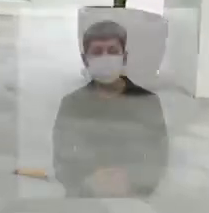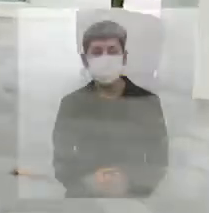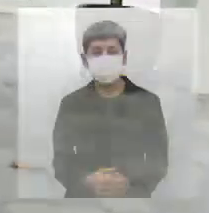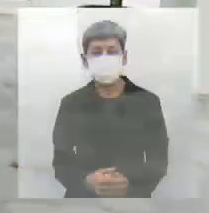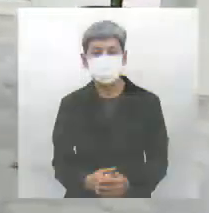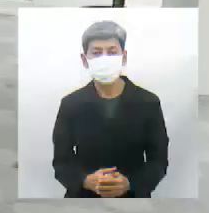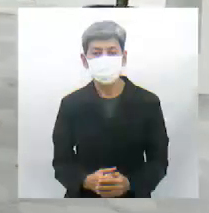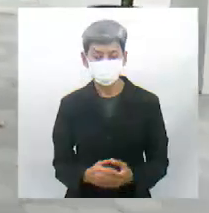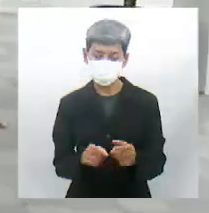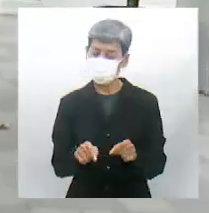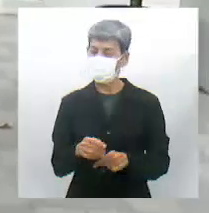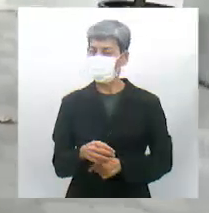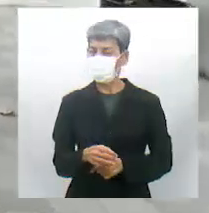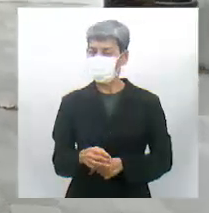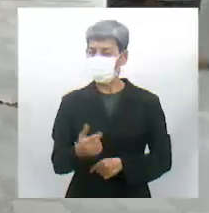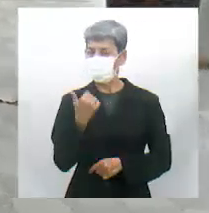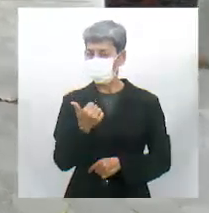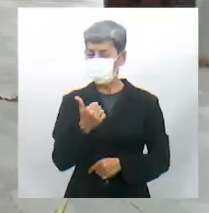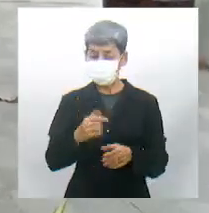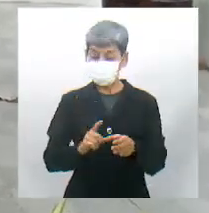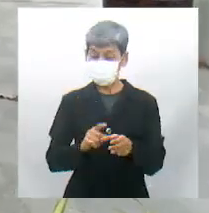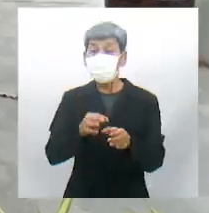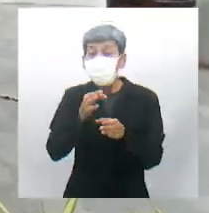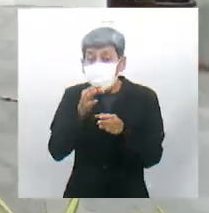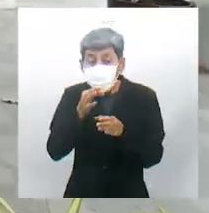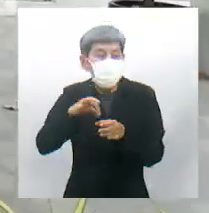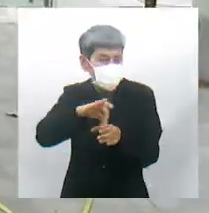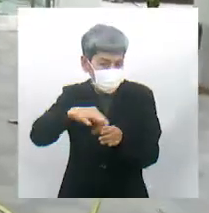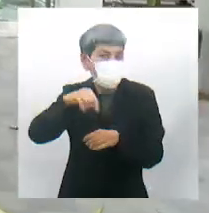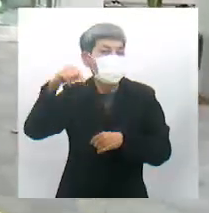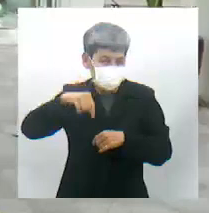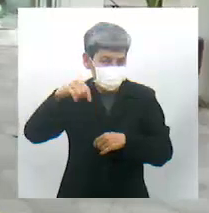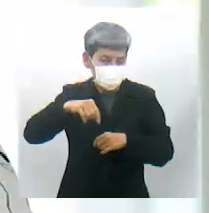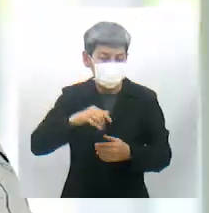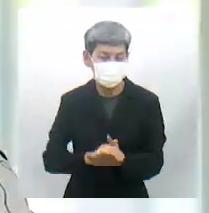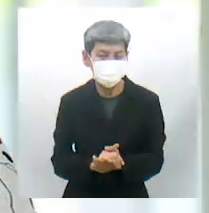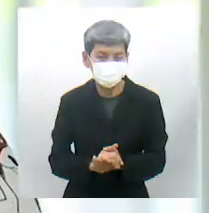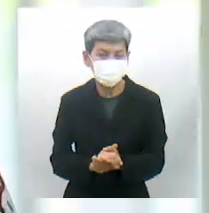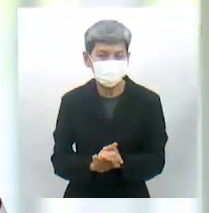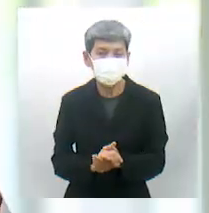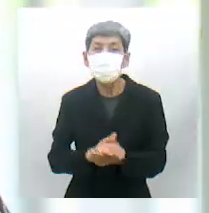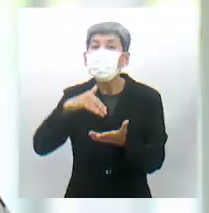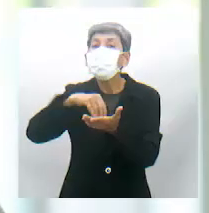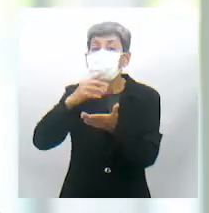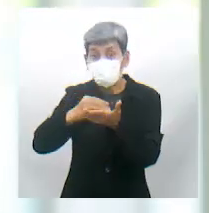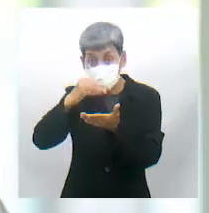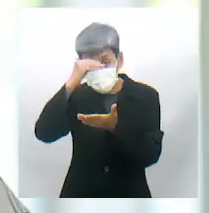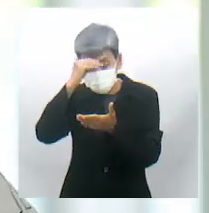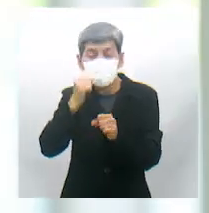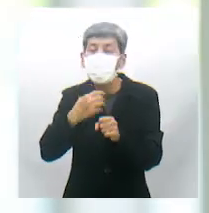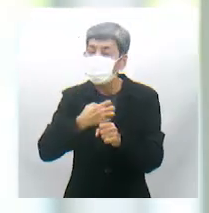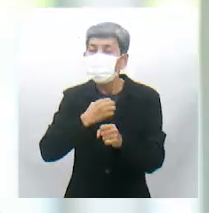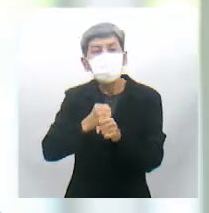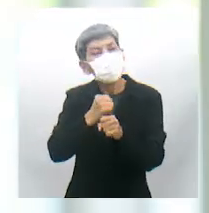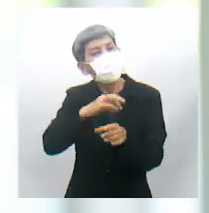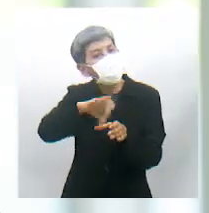น่าทานมากเลยอันนี้ก็คือเป็นกาแฟของที่นี่ใช่ไหมครับเอาไปศูนย์การเรียนรู้เช่นกันใครอยากมาเรียนในเรื่